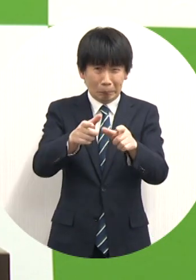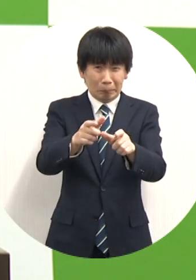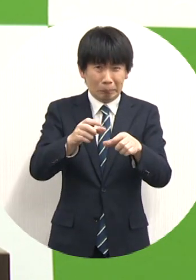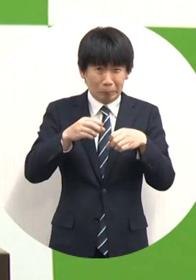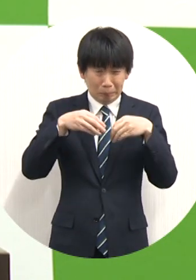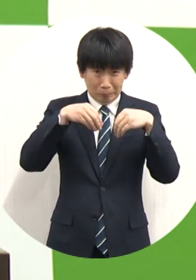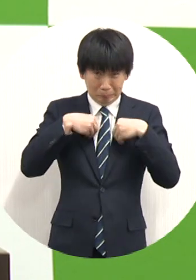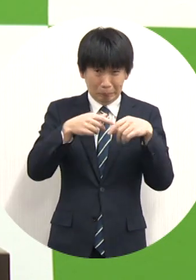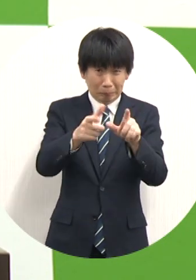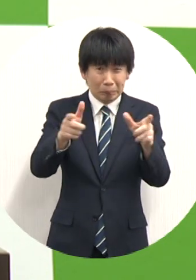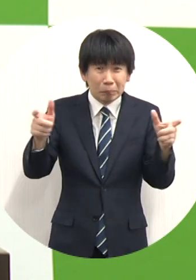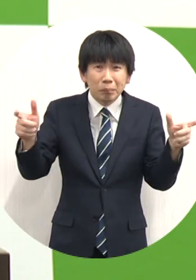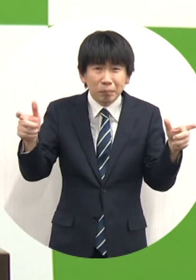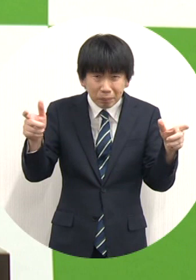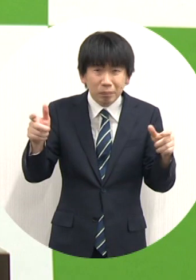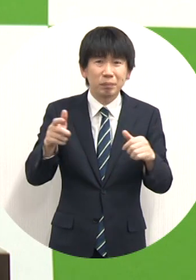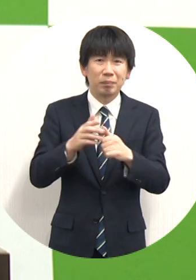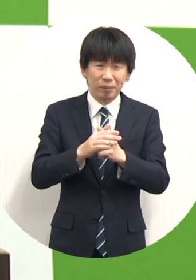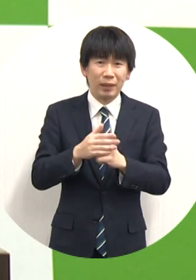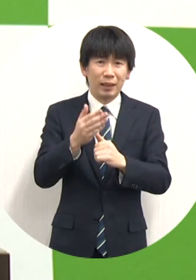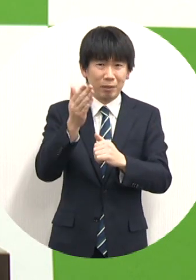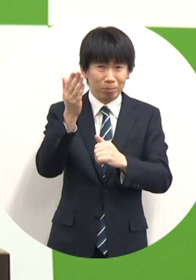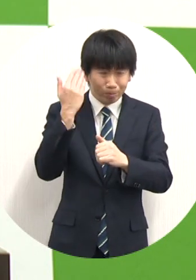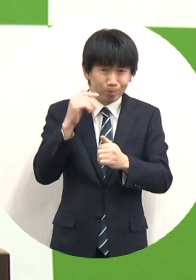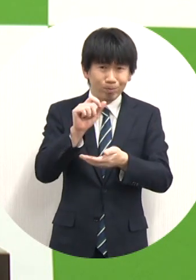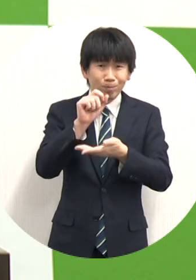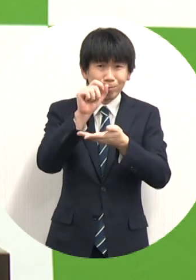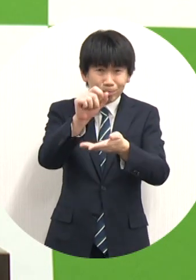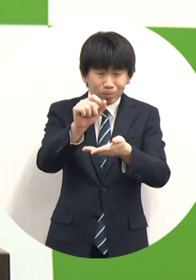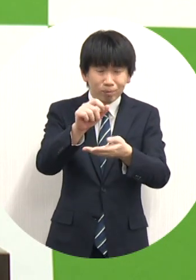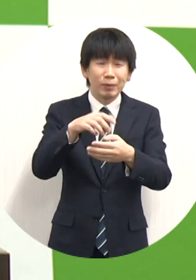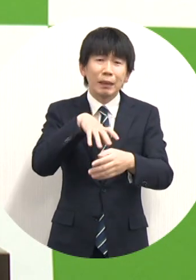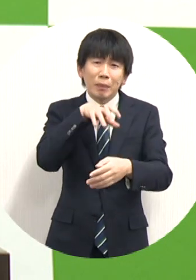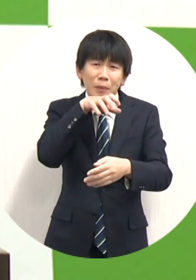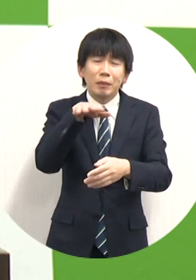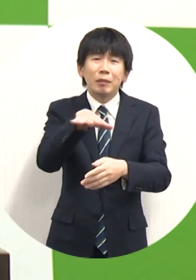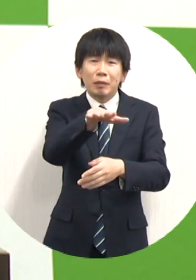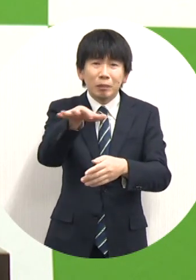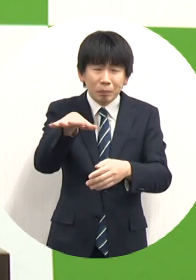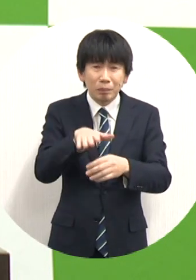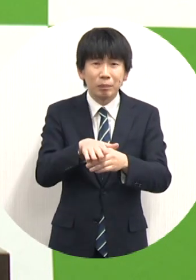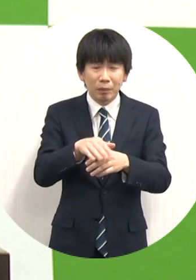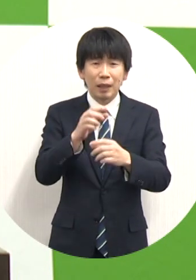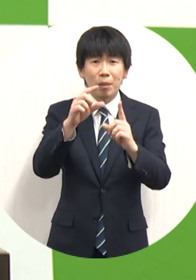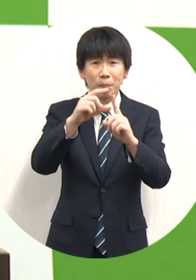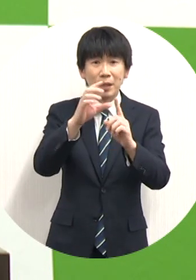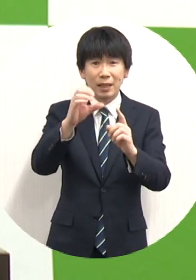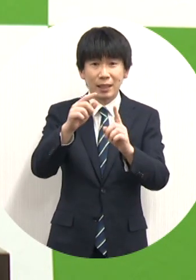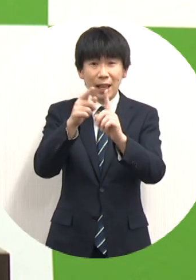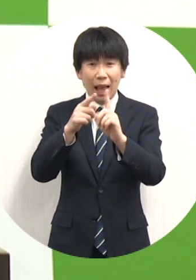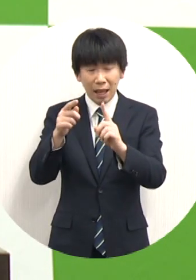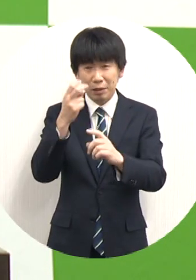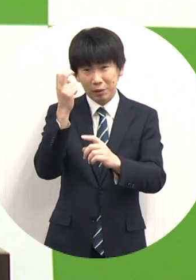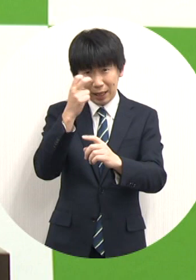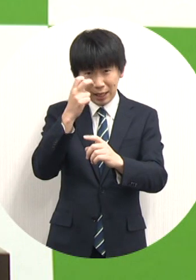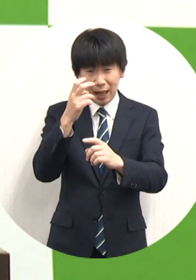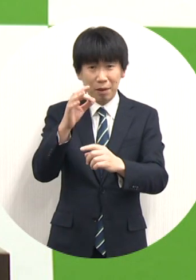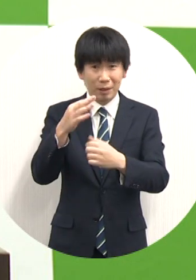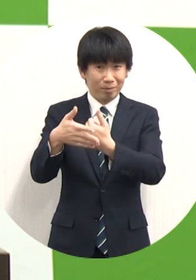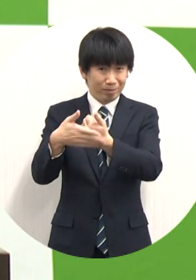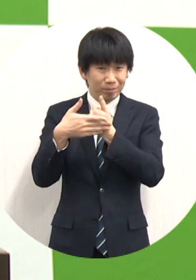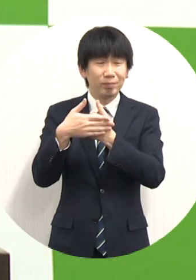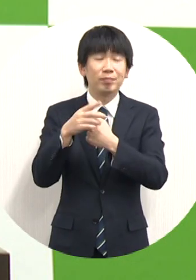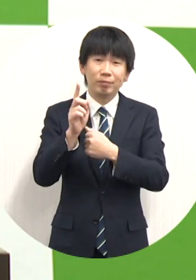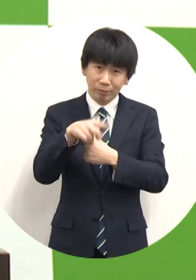第4弾で掲げた高齢者の皆さんの pcr 系さ費用の助成や市立病院における検査